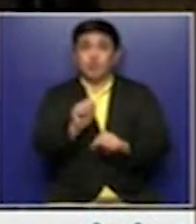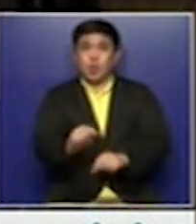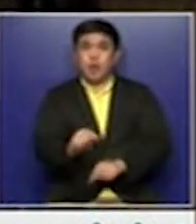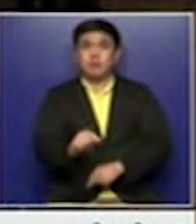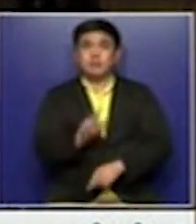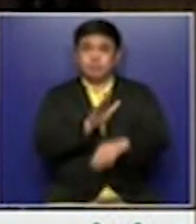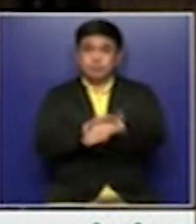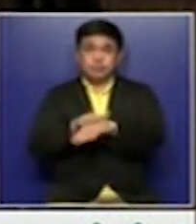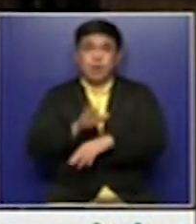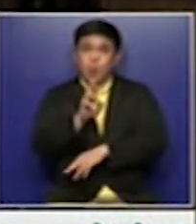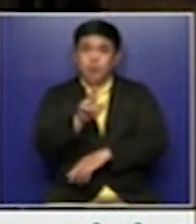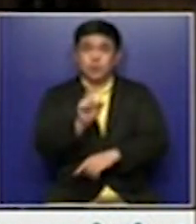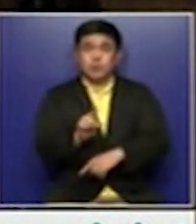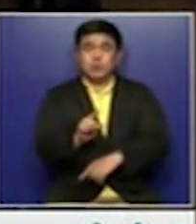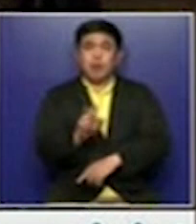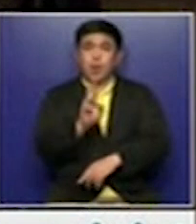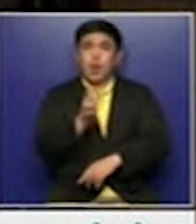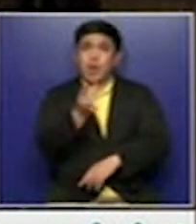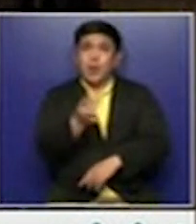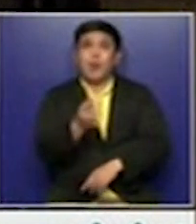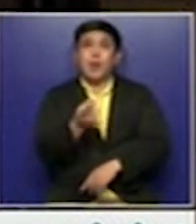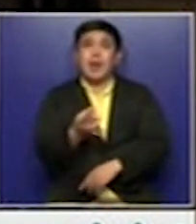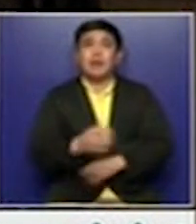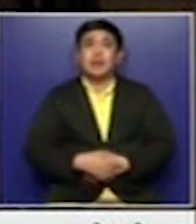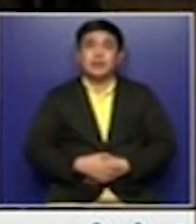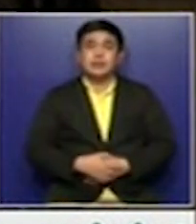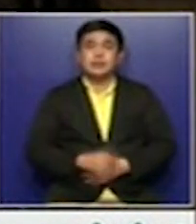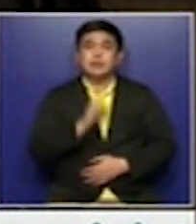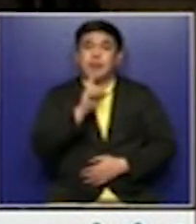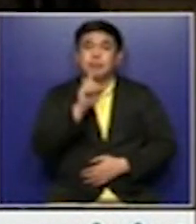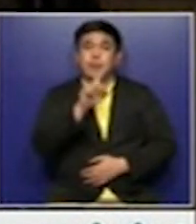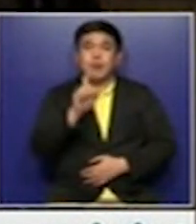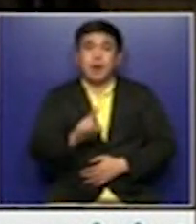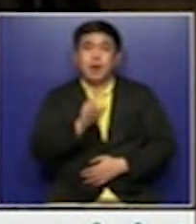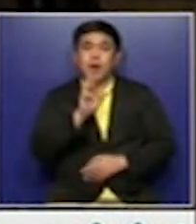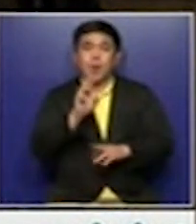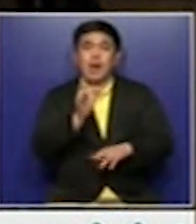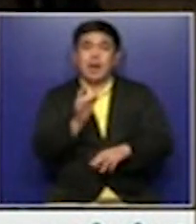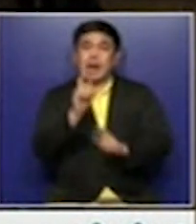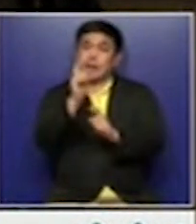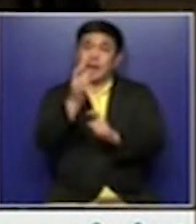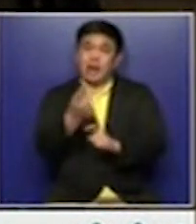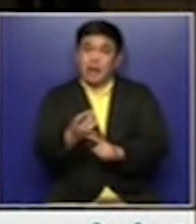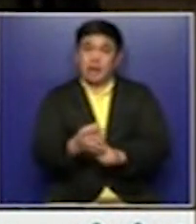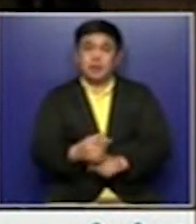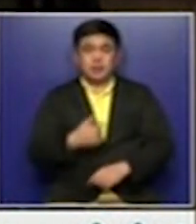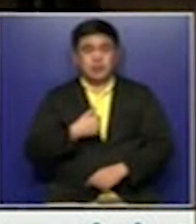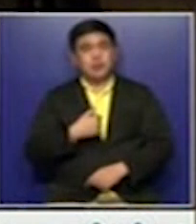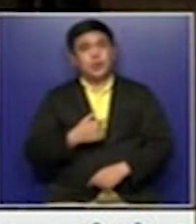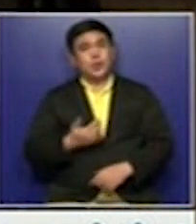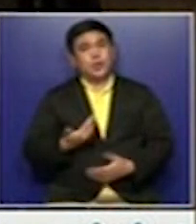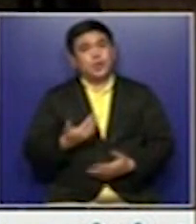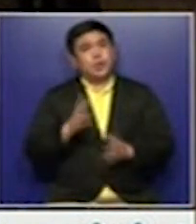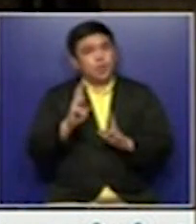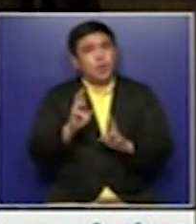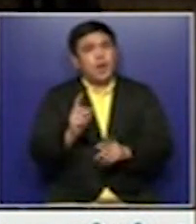วกันเนี่ยค่ะดิฉันอยากทราบรายละเอียดว่าต้องระวังตัวเรื่องอะไรบ้างคะแล้วก็มีอันตรายอะไรกับพวกเราคะที่เราจะต้อง